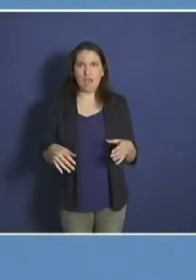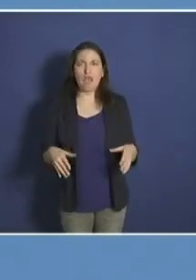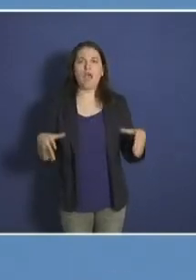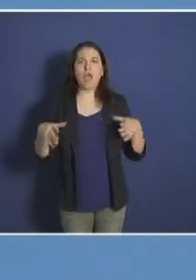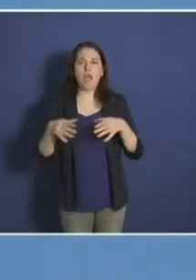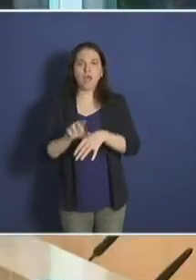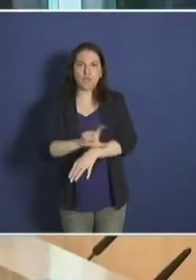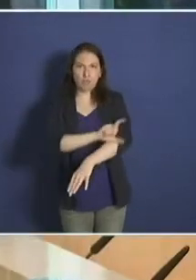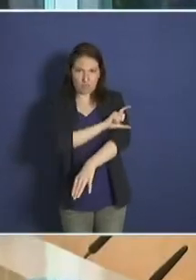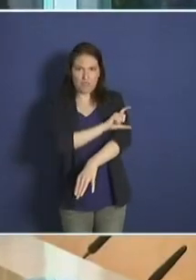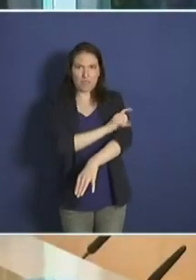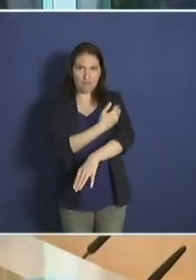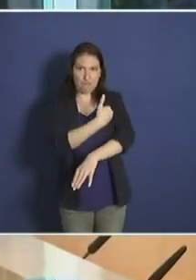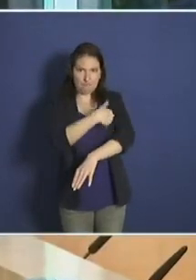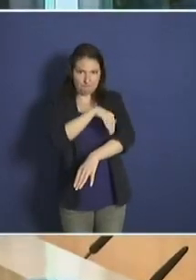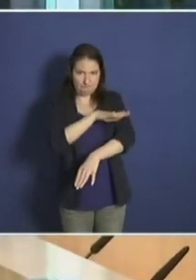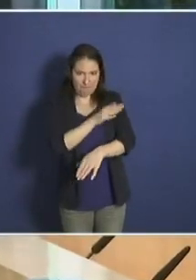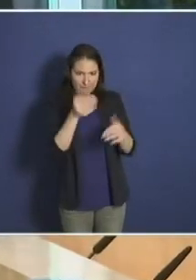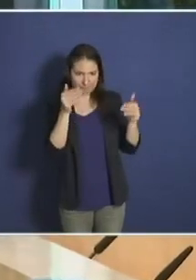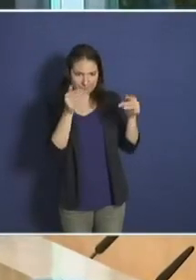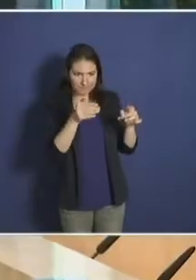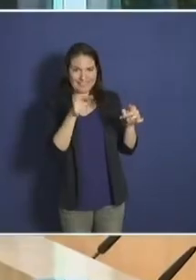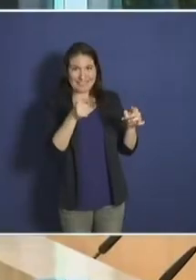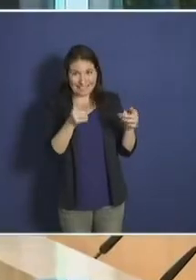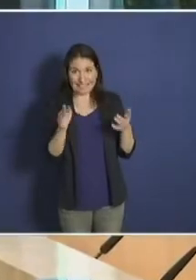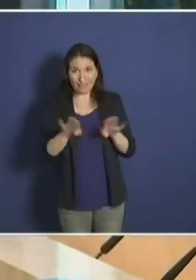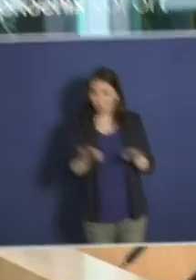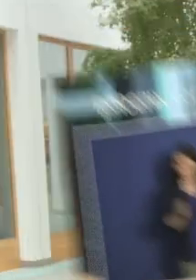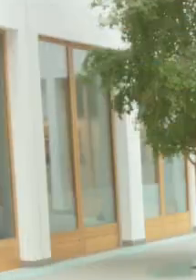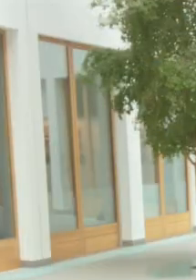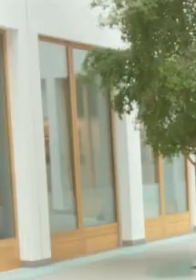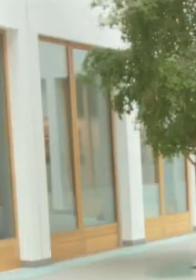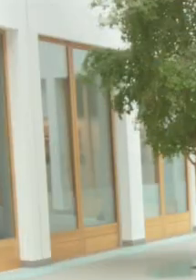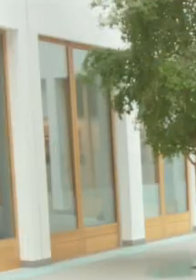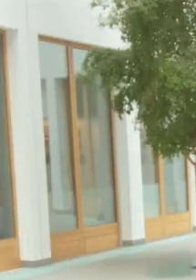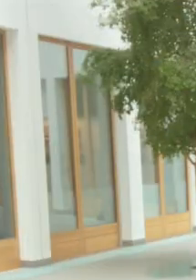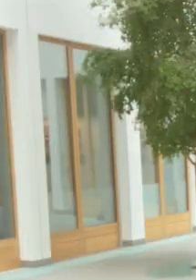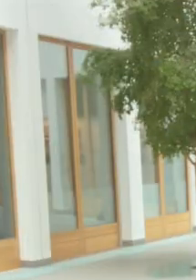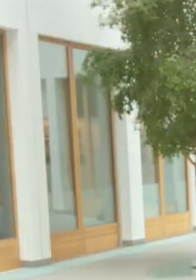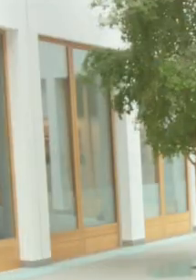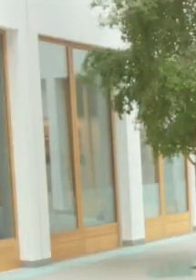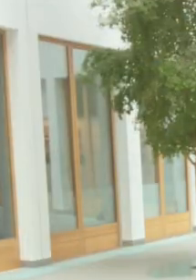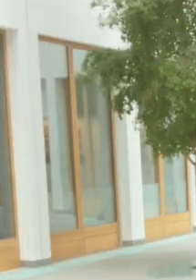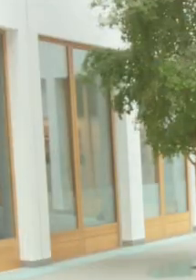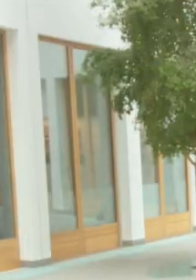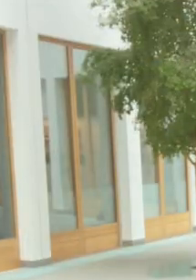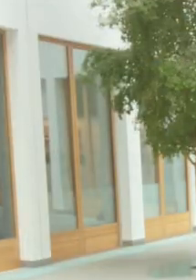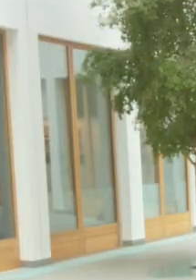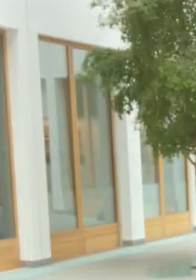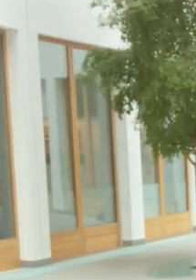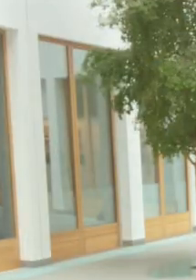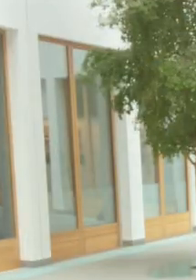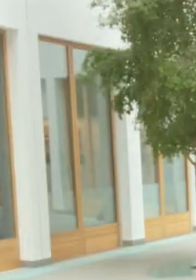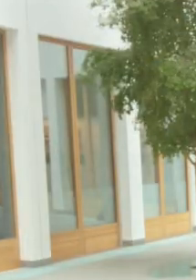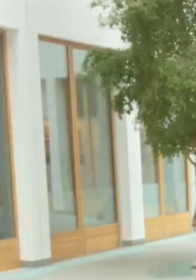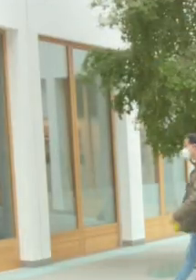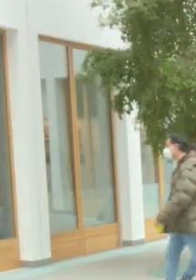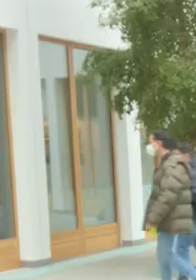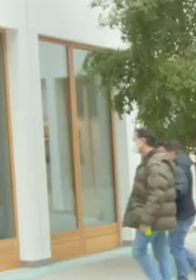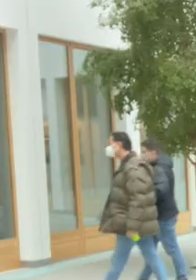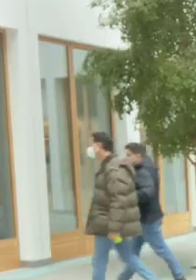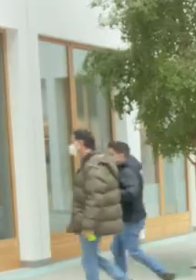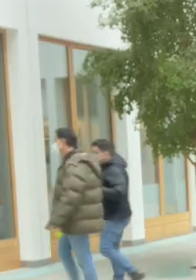Nuancen, diese Grundentscheidung treffe ich anders. So, also hier nochmal ganz klar,